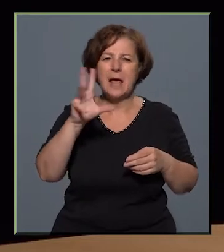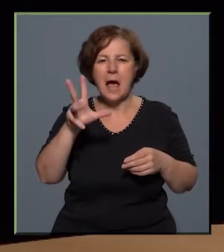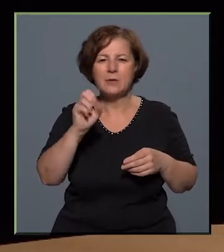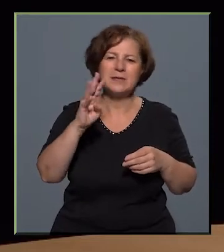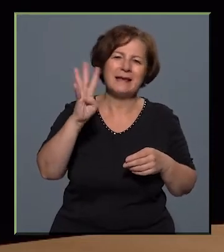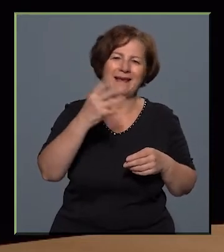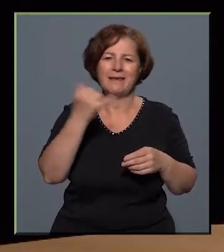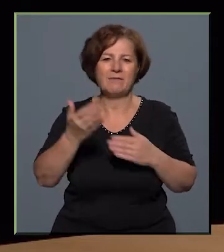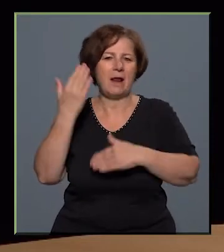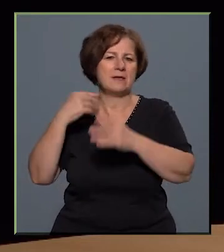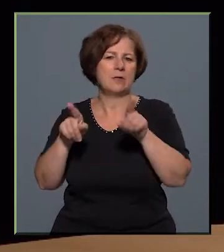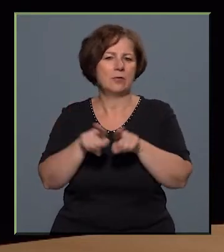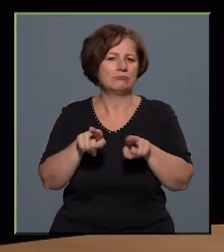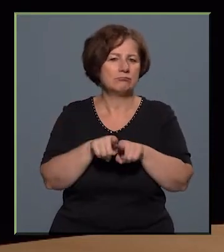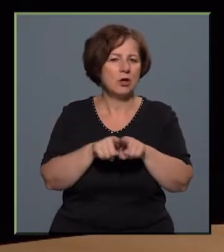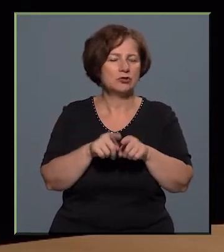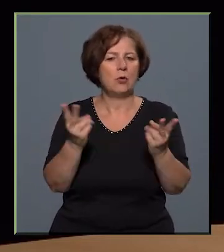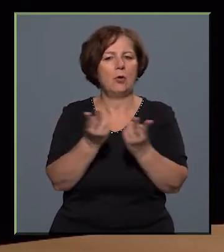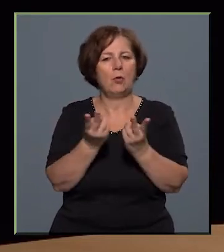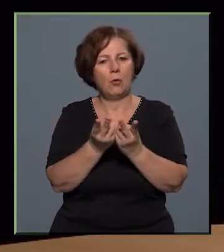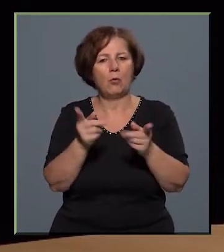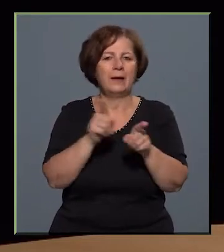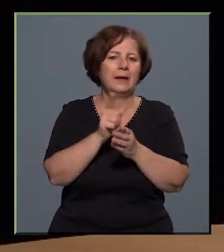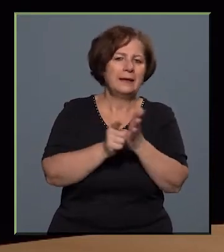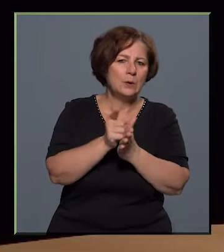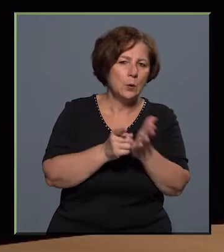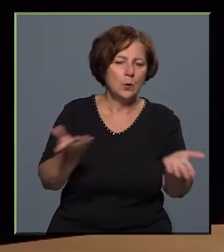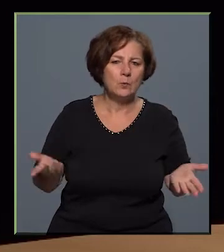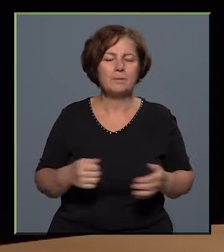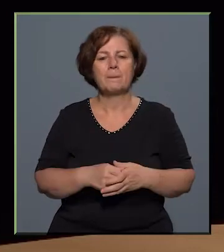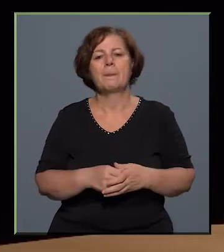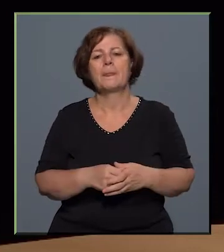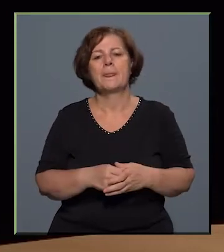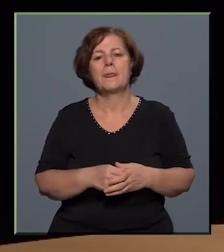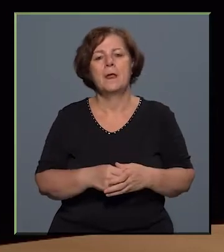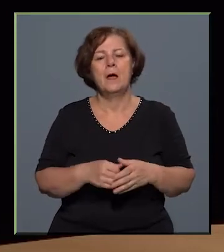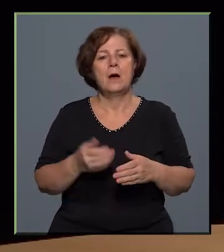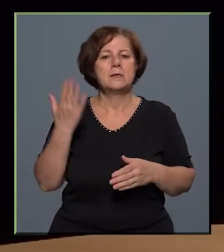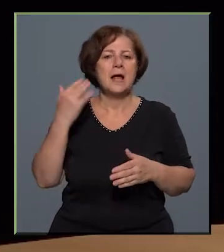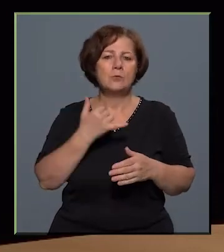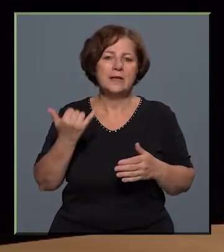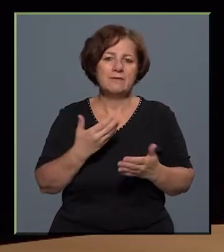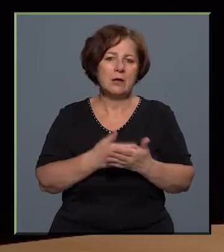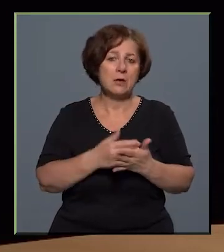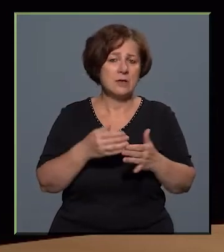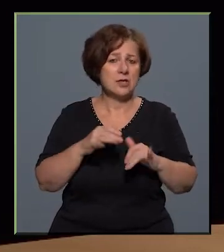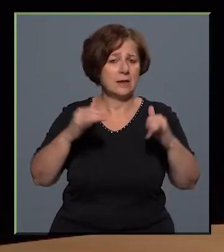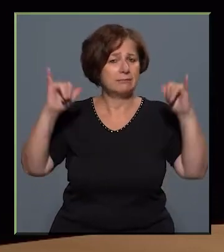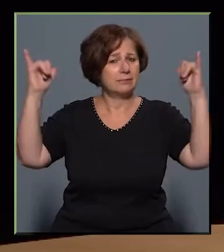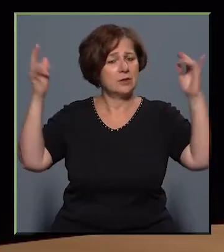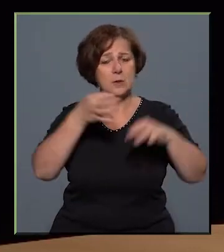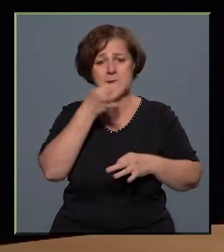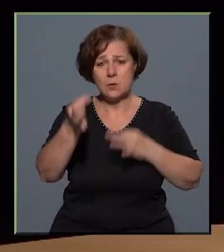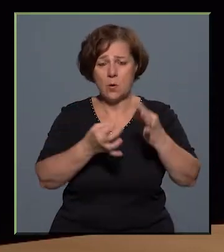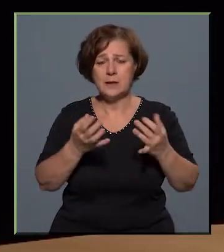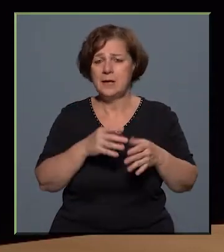14 évvel ezelőtt éltük meg ezt az időszakot. Nem volt könnyű időszak. Az elmúlt évek a gazdasági növekedésről szóltak, és ez mindannyiunk